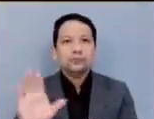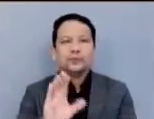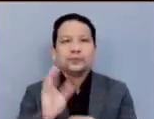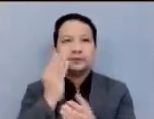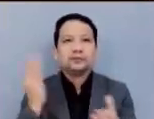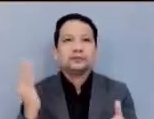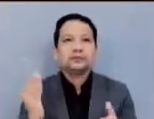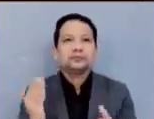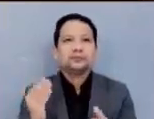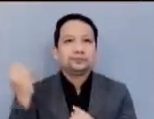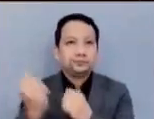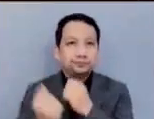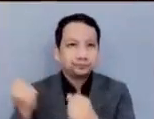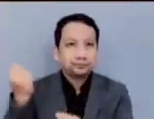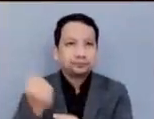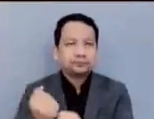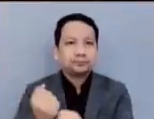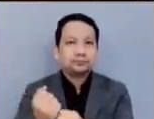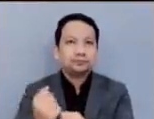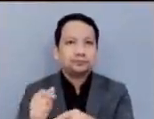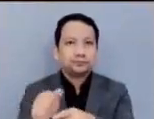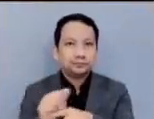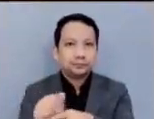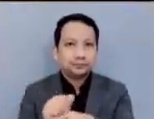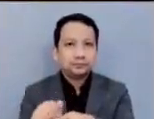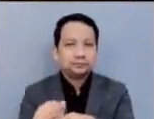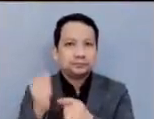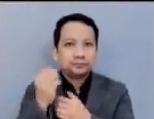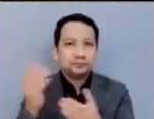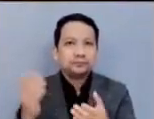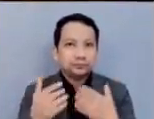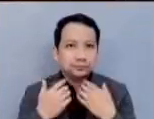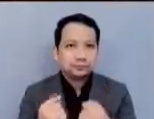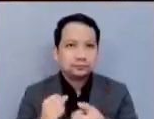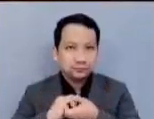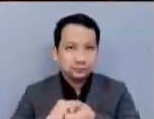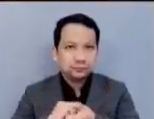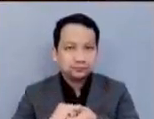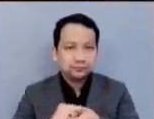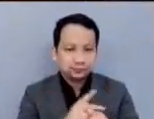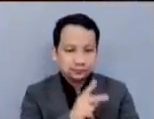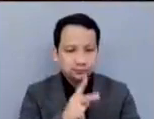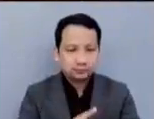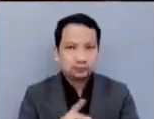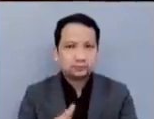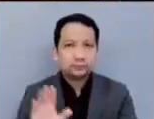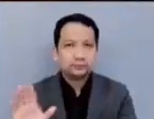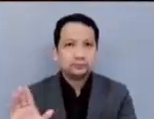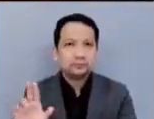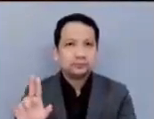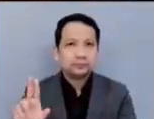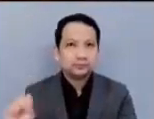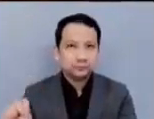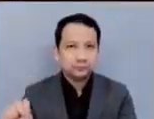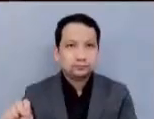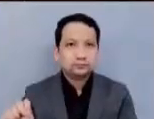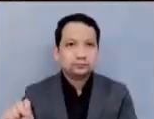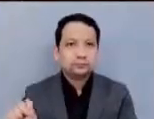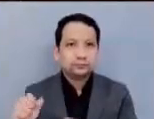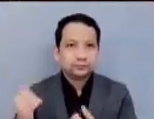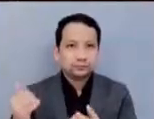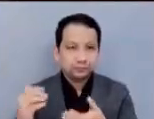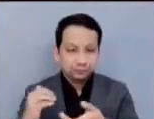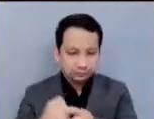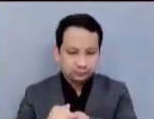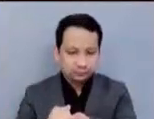taunang pagsasanay ay patunay umano ng isang matatag na relasyon ng Pilipinas at Estados Unidos na nagkakaisa sa